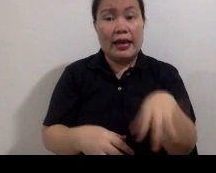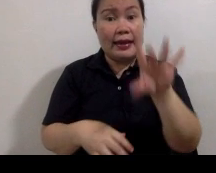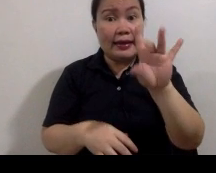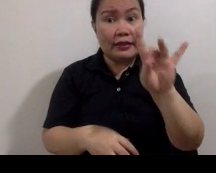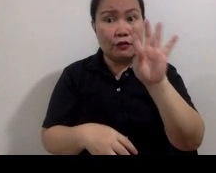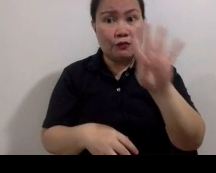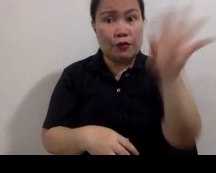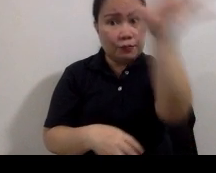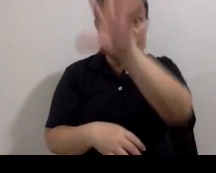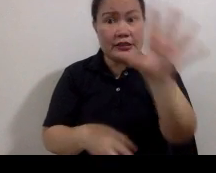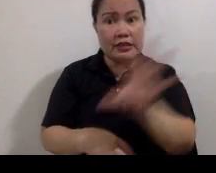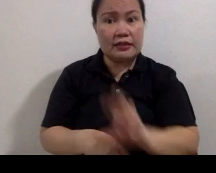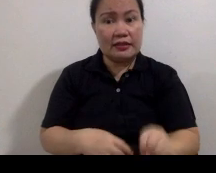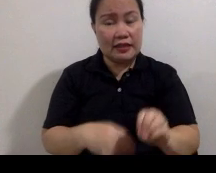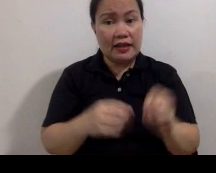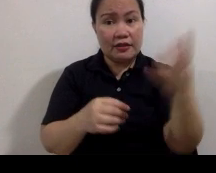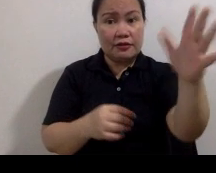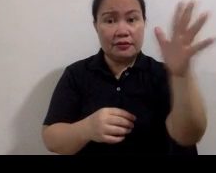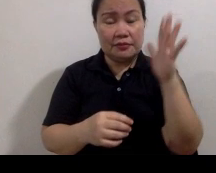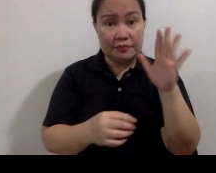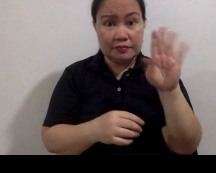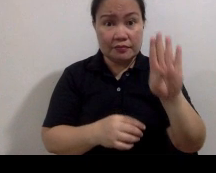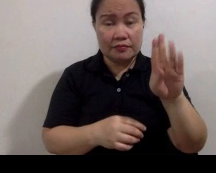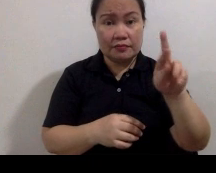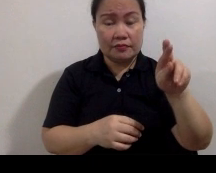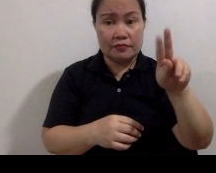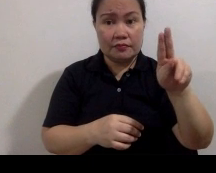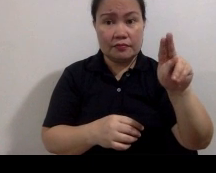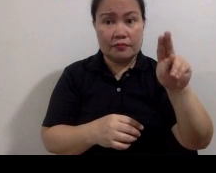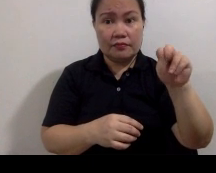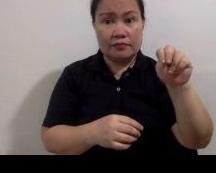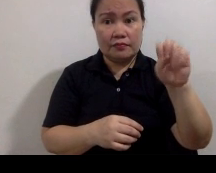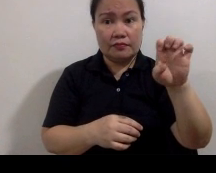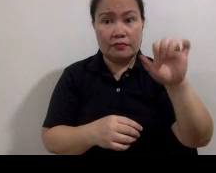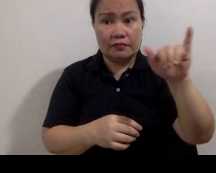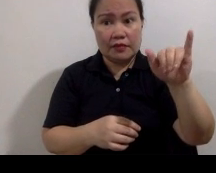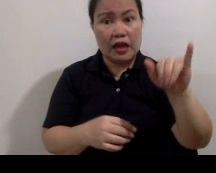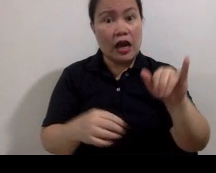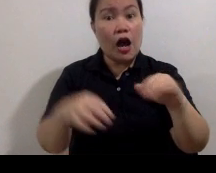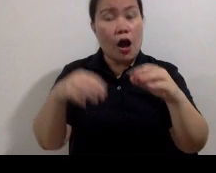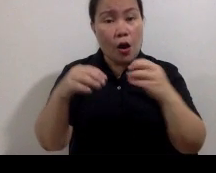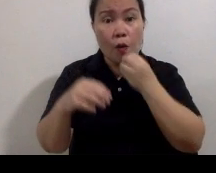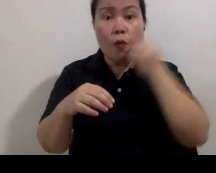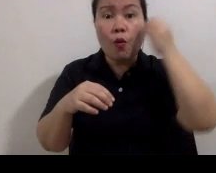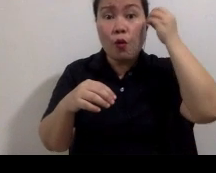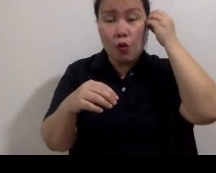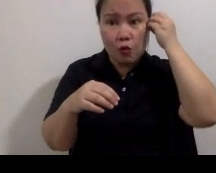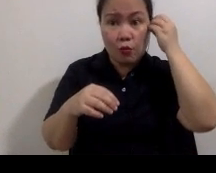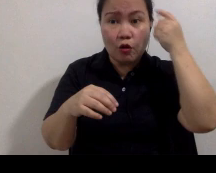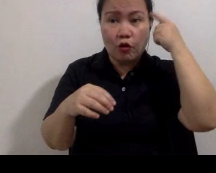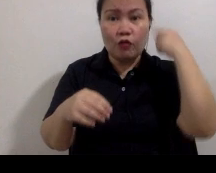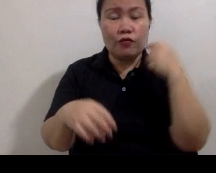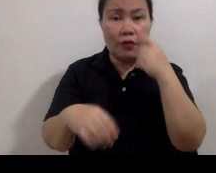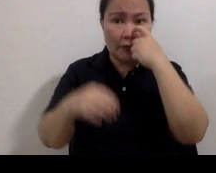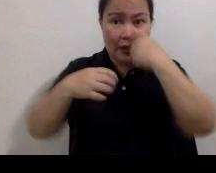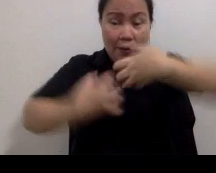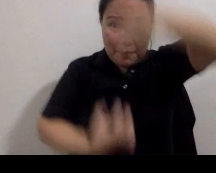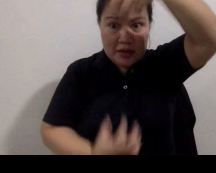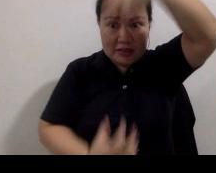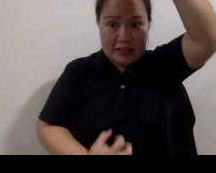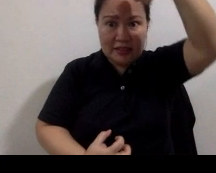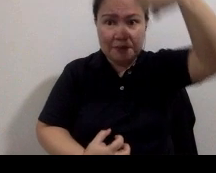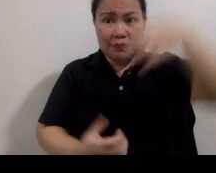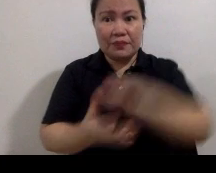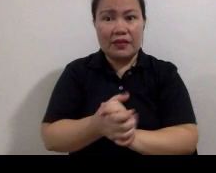o 85% ng kagubatan sa Brunei ang nagsisilbing panirahan ng iba't ibang uri ng unggoy, ibon